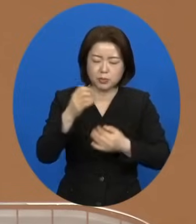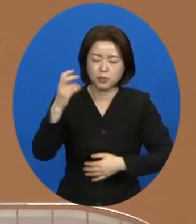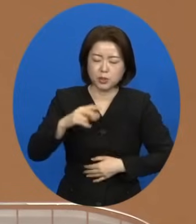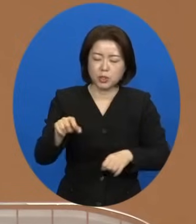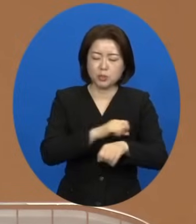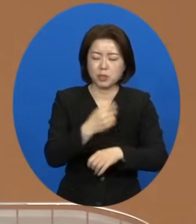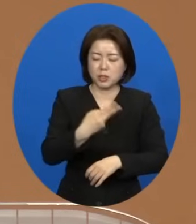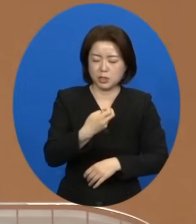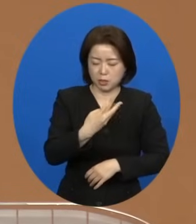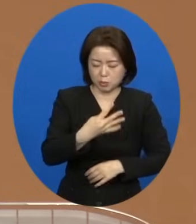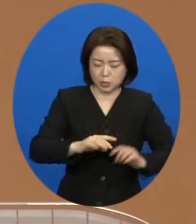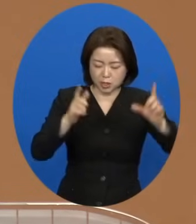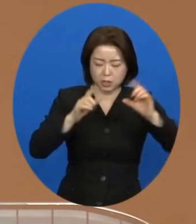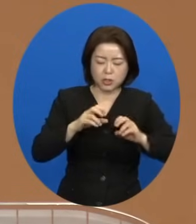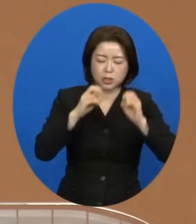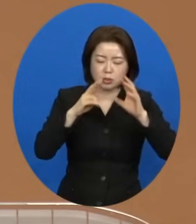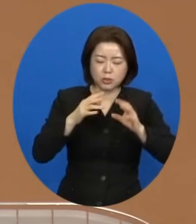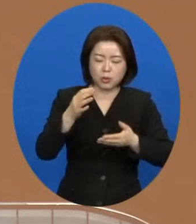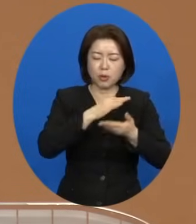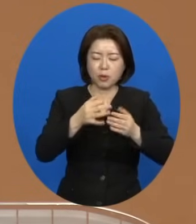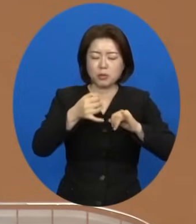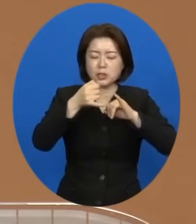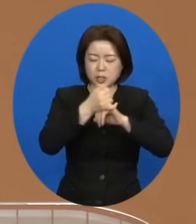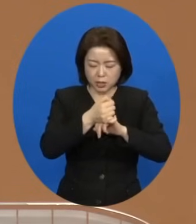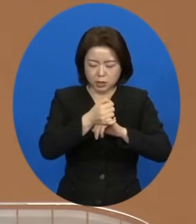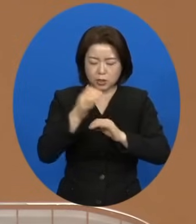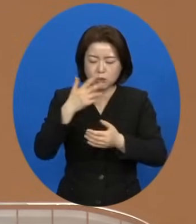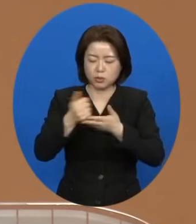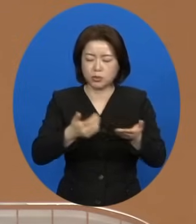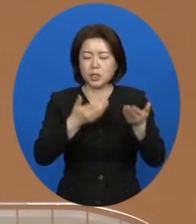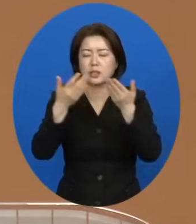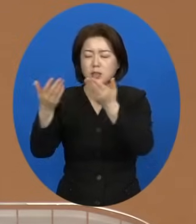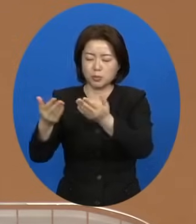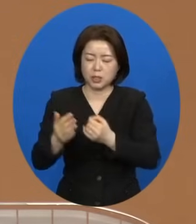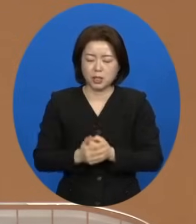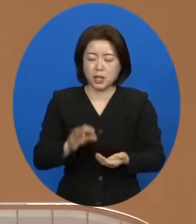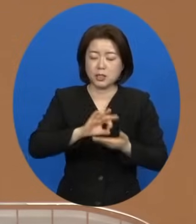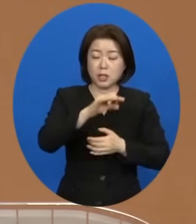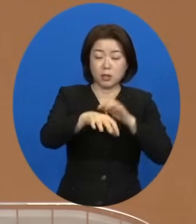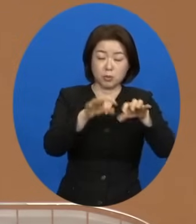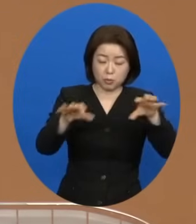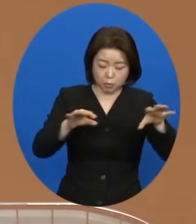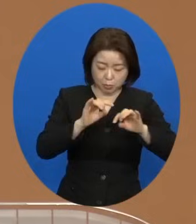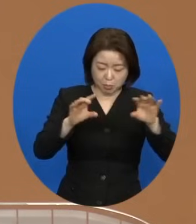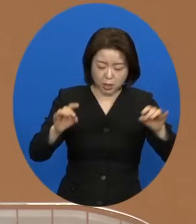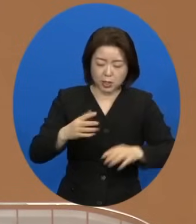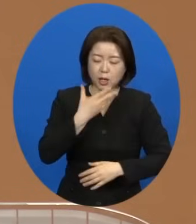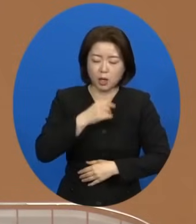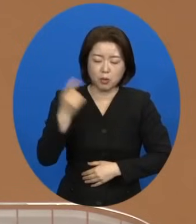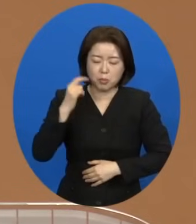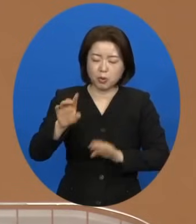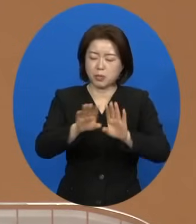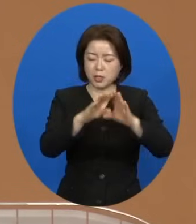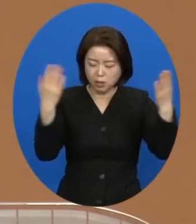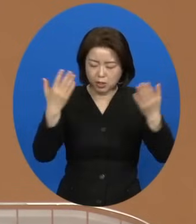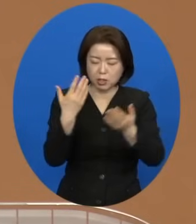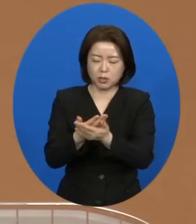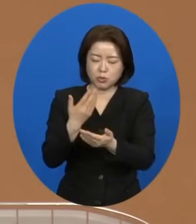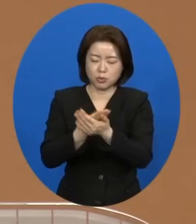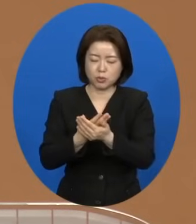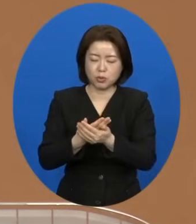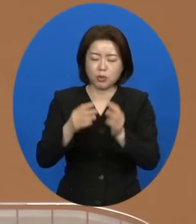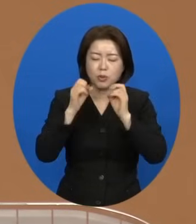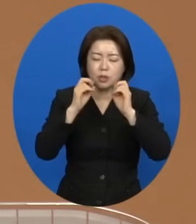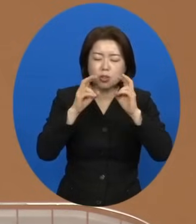2024년 성경 헌금을 약정하여 주님께 올려드립니다 쓰 있는 건마다 복음의 문이 활짝 열리게 해여 주시고 또한 우리